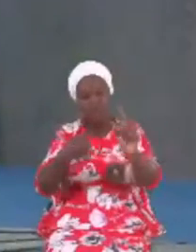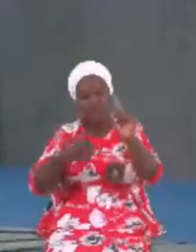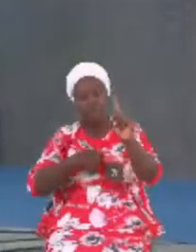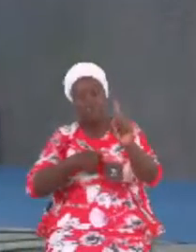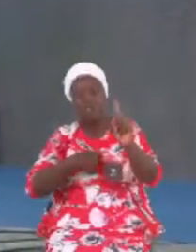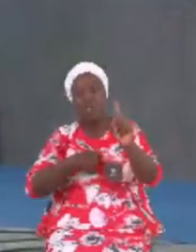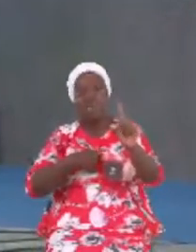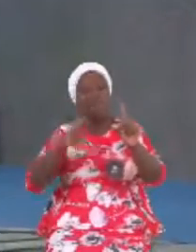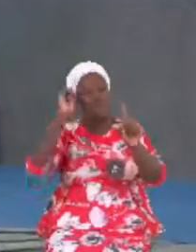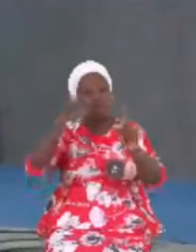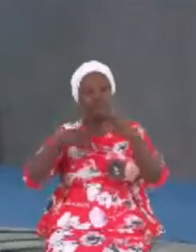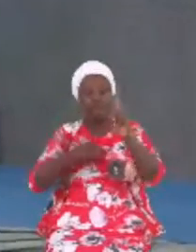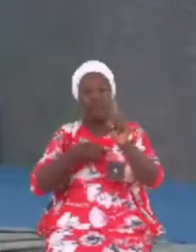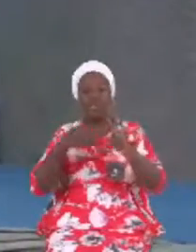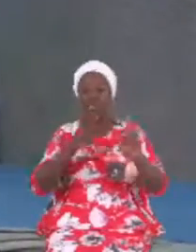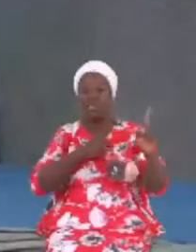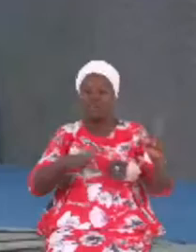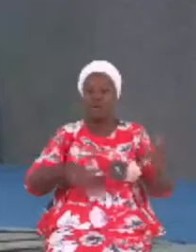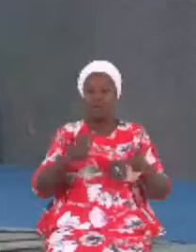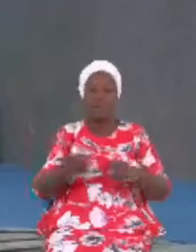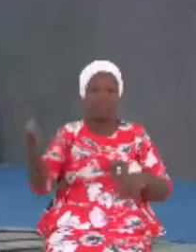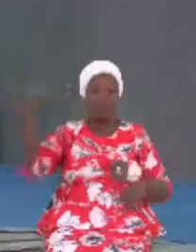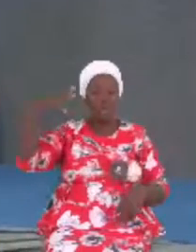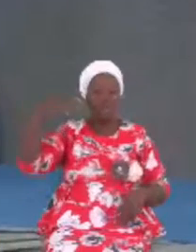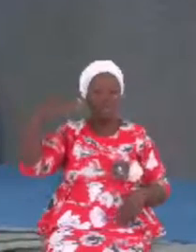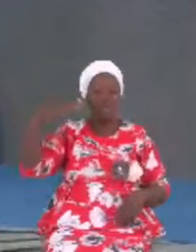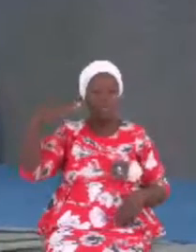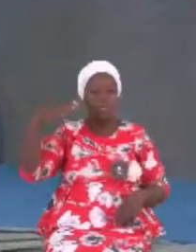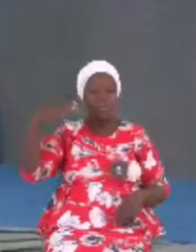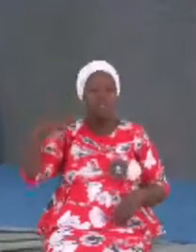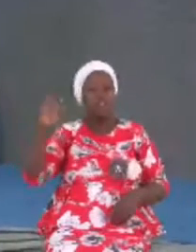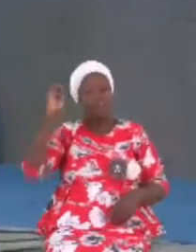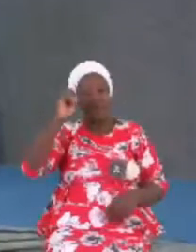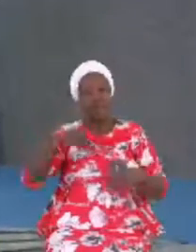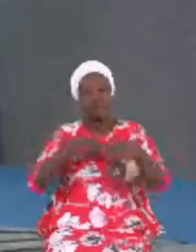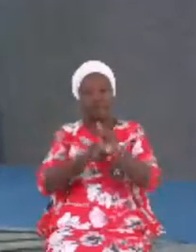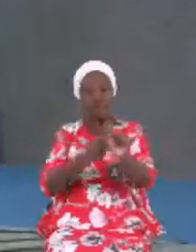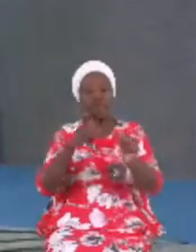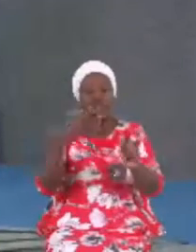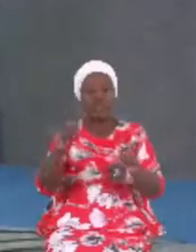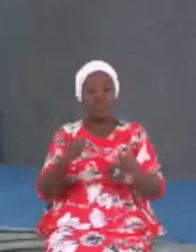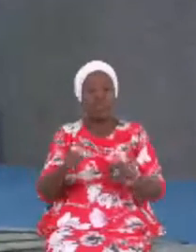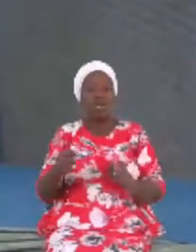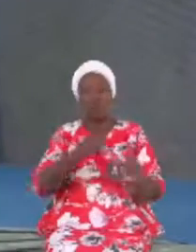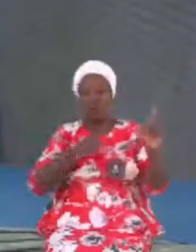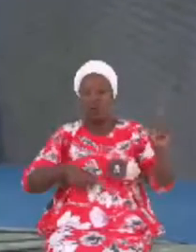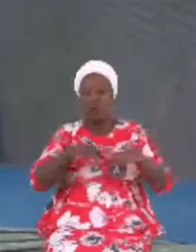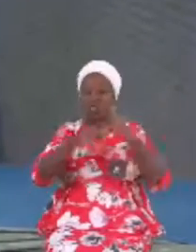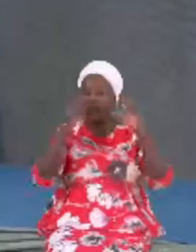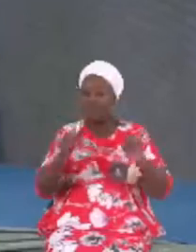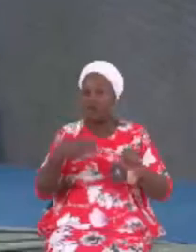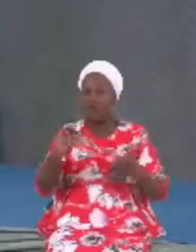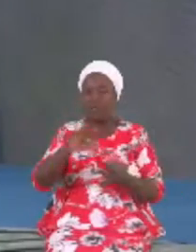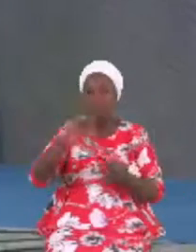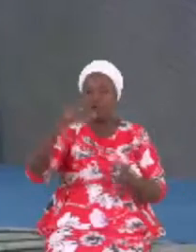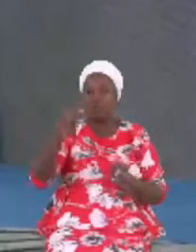suit, il suit le Seigneur par la grâce. Il suit le Seigneur dans la puissance de l'Esprit